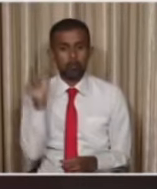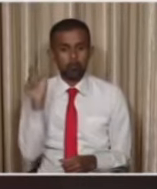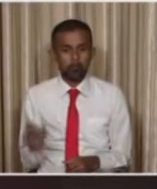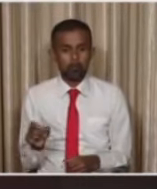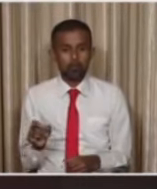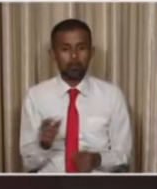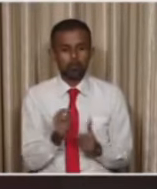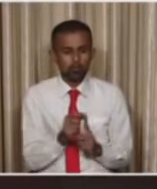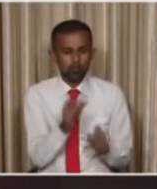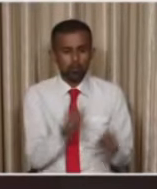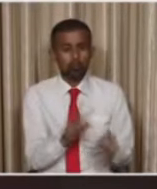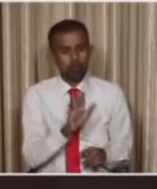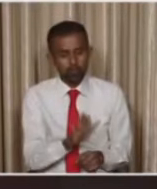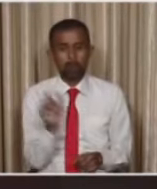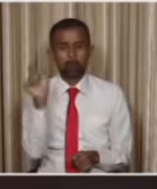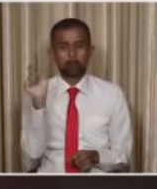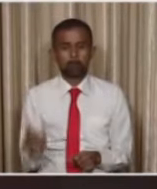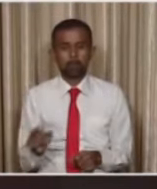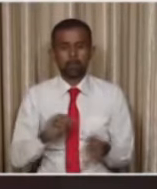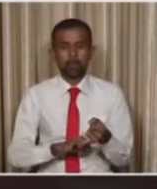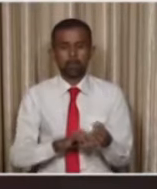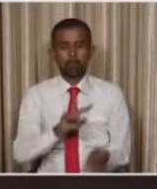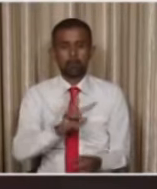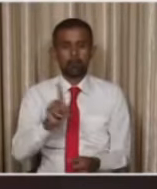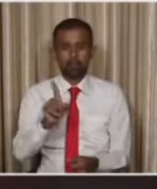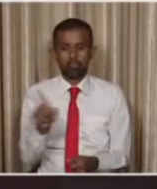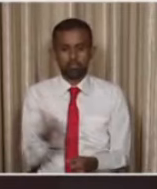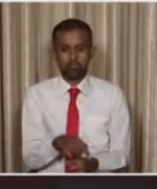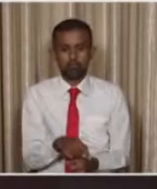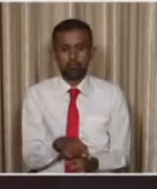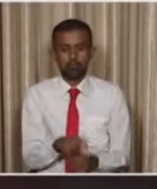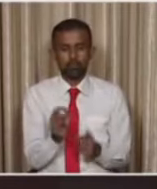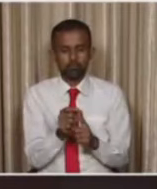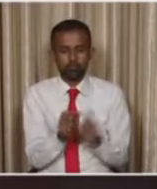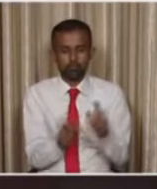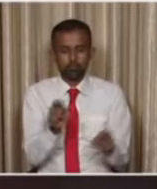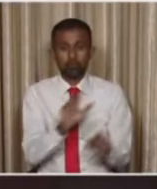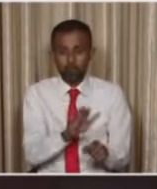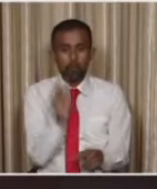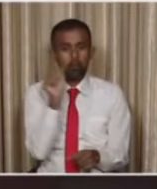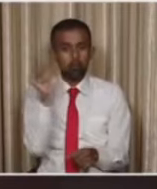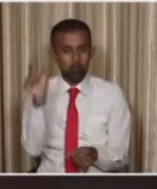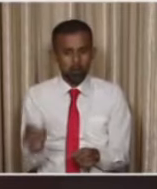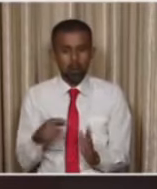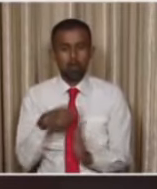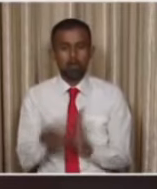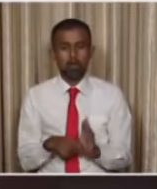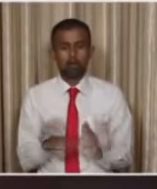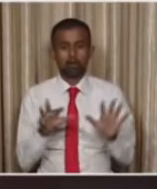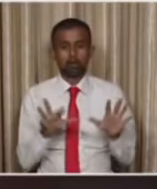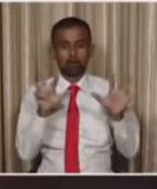පුංචි මිනිස්සුන්ගේම මිනිසා. ඒනිසා සැප්තම්බර් විෂයක් කෙනද මෙන මේ පුංචි මිනිස්සුන්ගම මිනිසා මේ රටේ